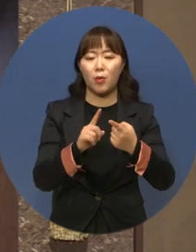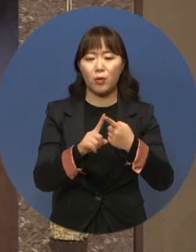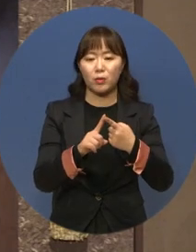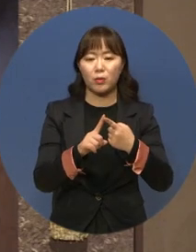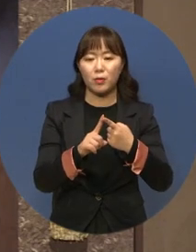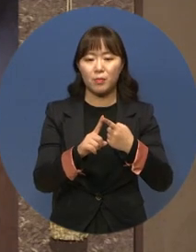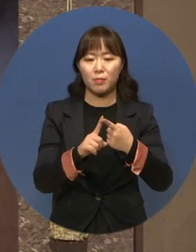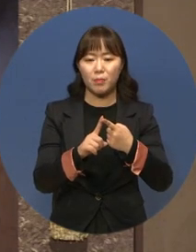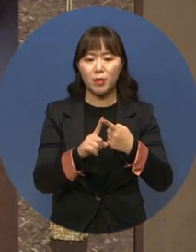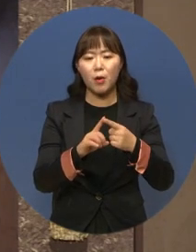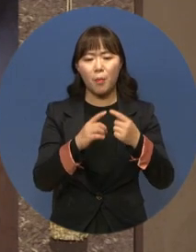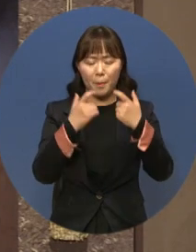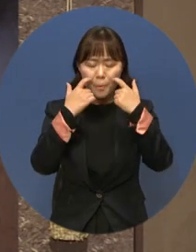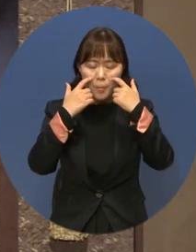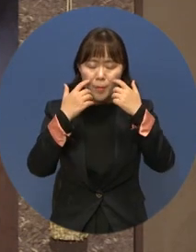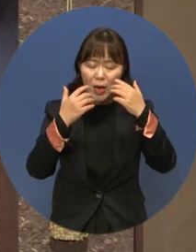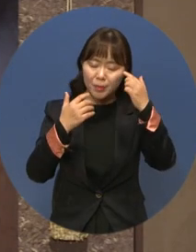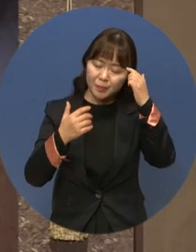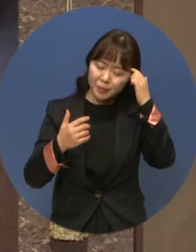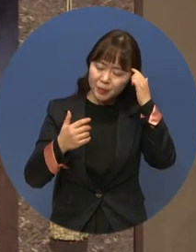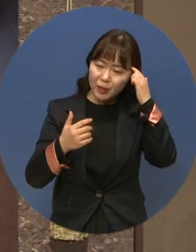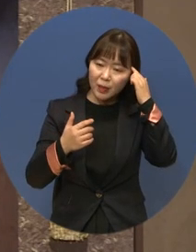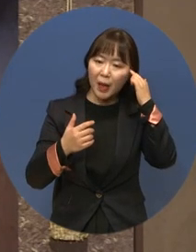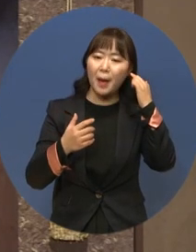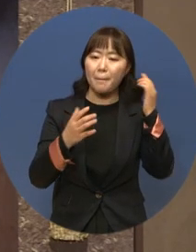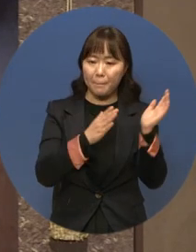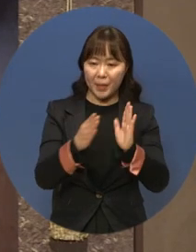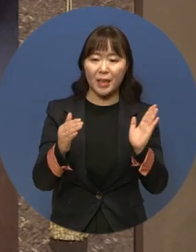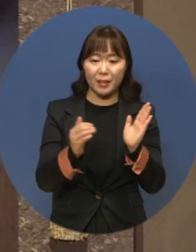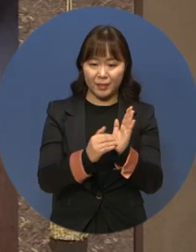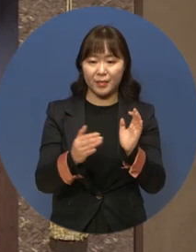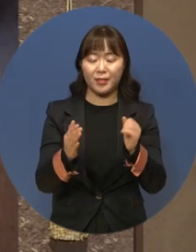이제 확고하게 딱 인지가 인지가 돼 됐으니까. 있으니까